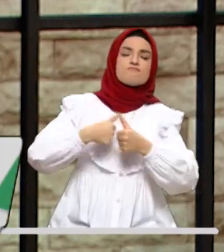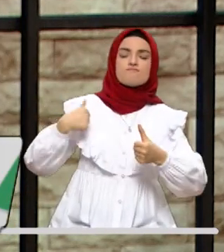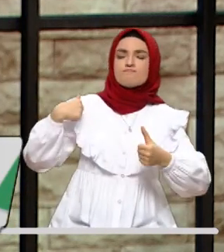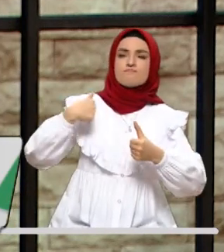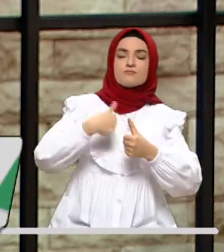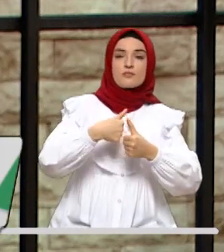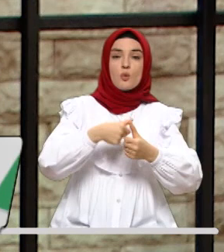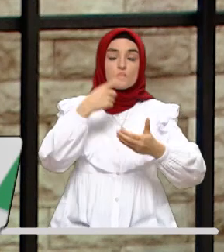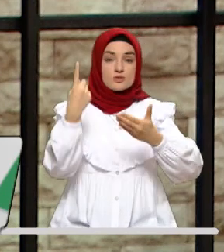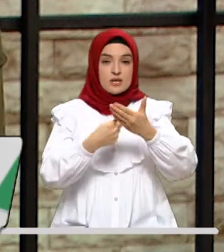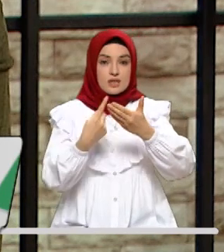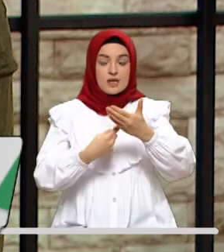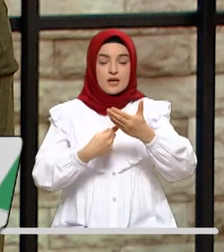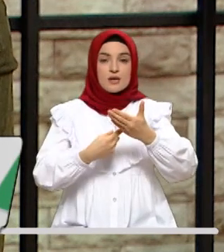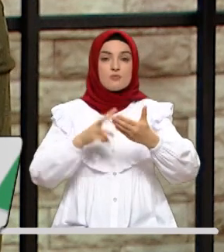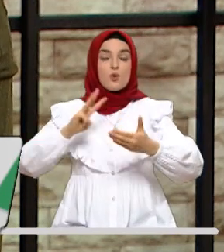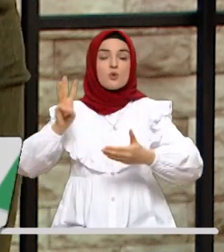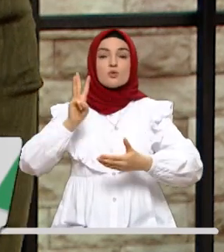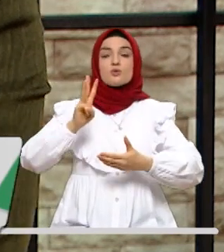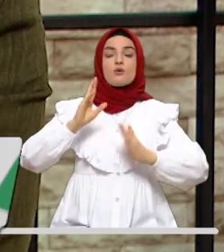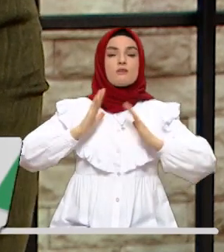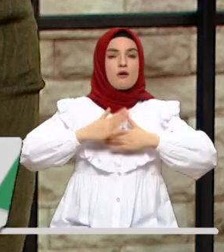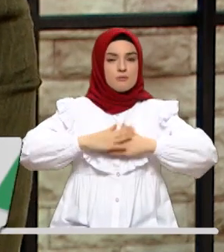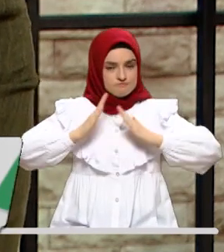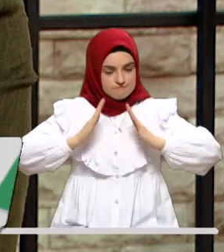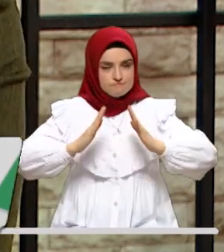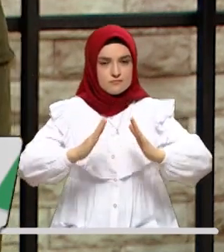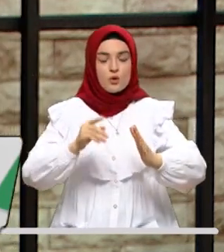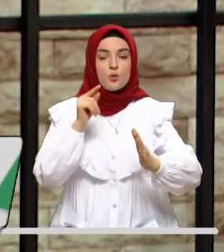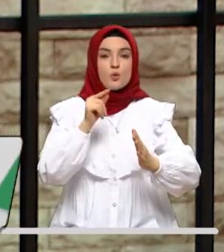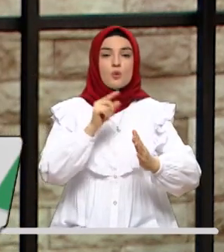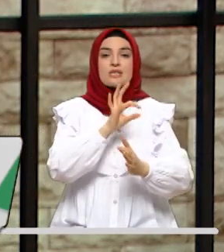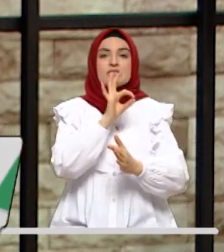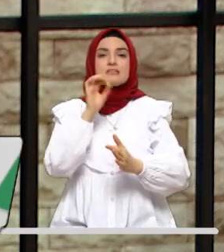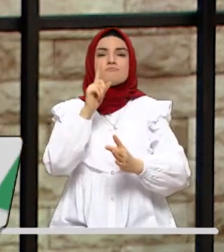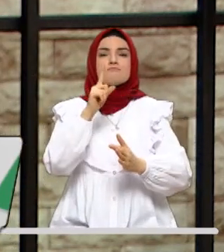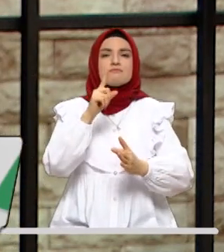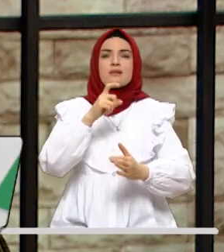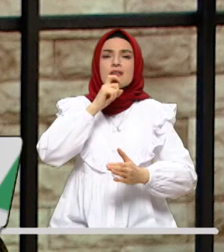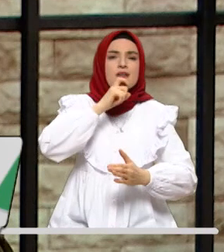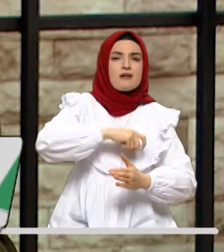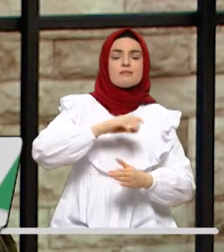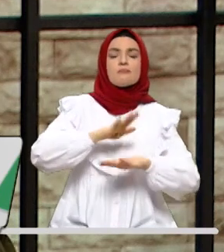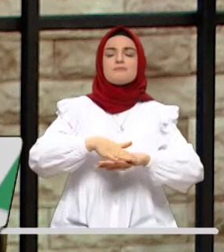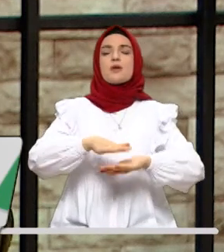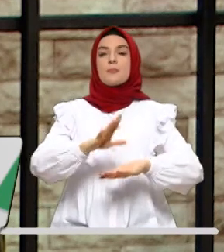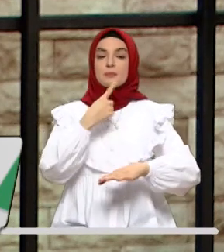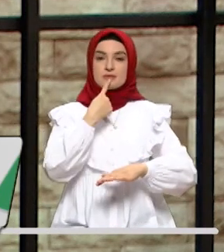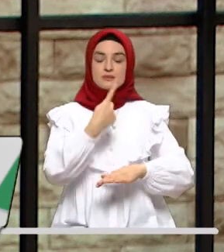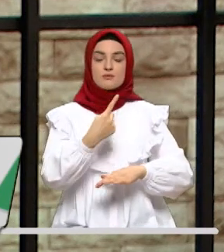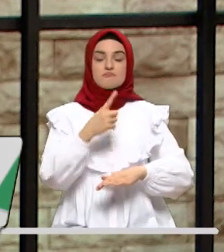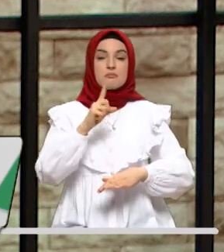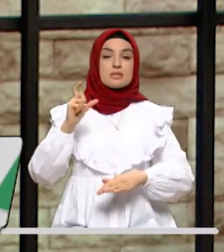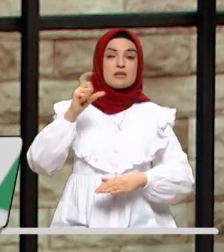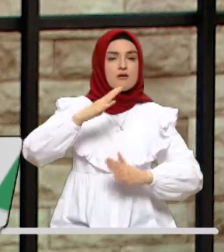hatimle teravih kıldım. Mehmet Akif hiçbir harfte bile teklemedi. Öyle bize bir ay hatimle teravih